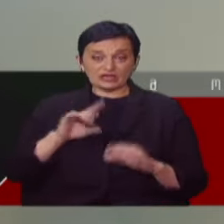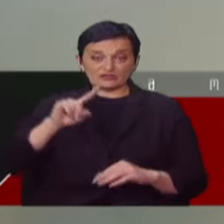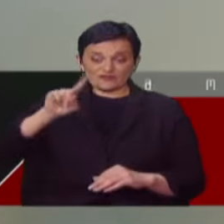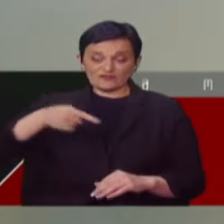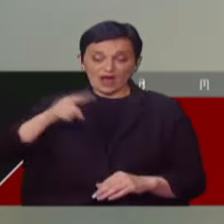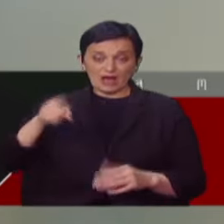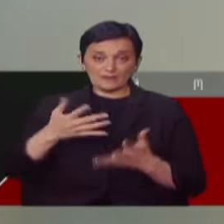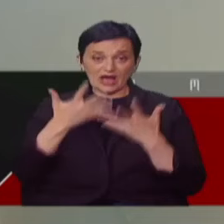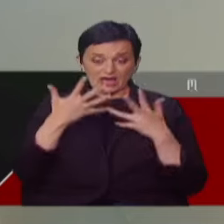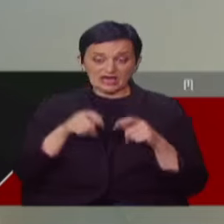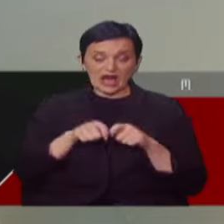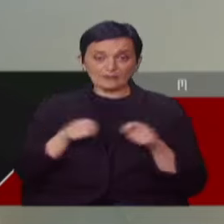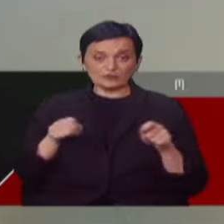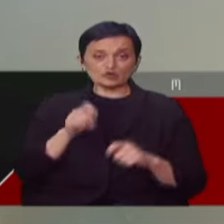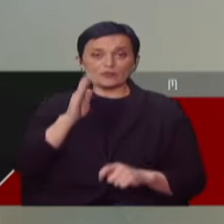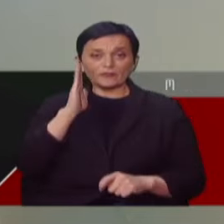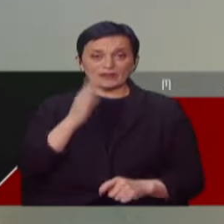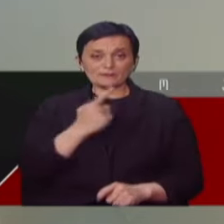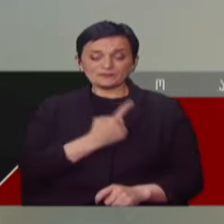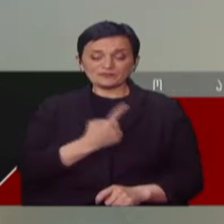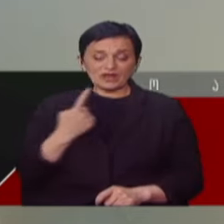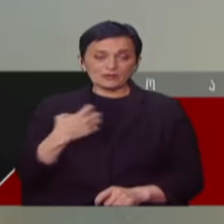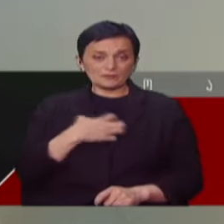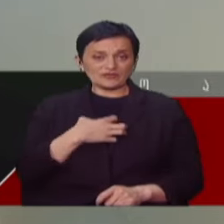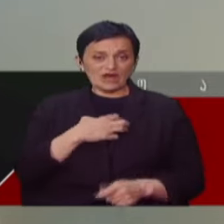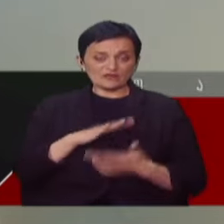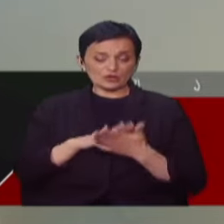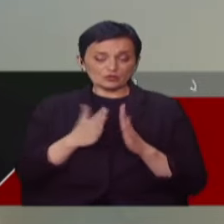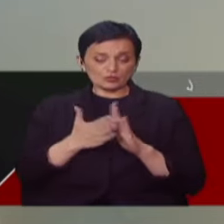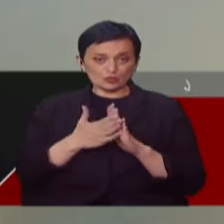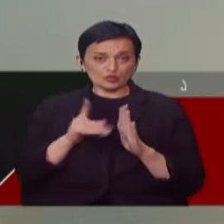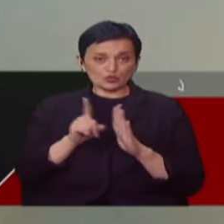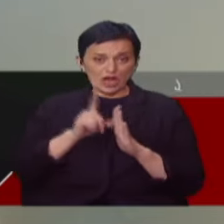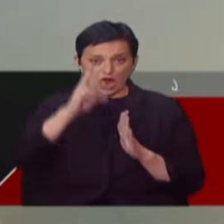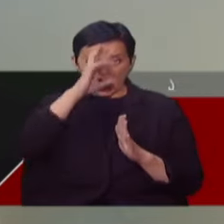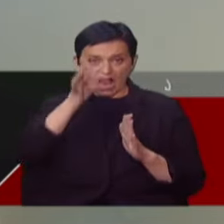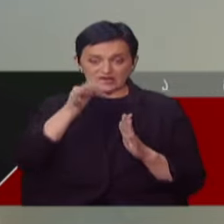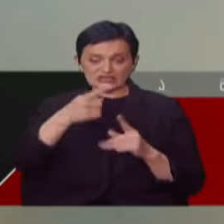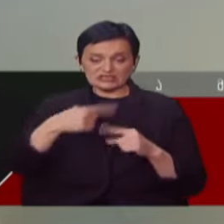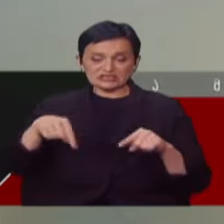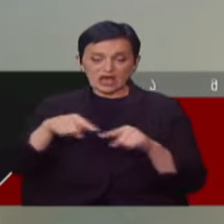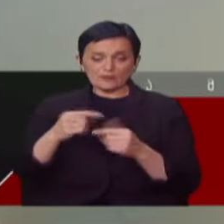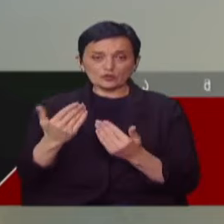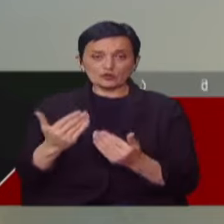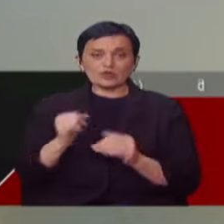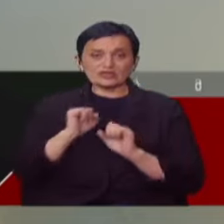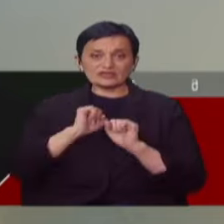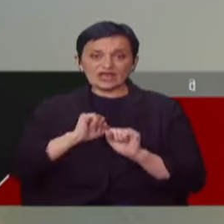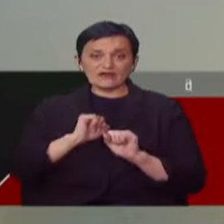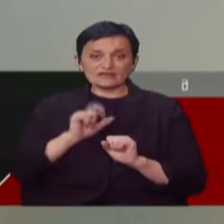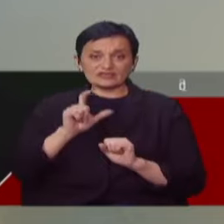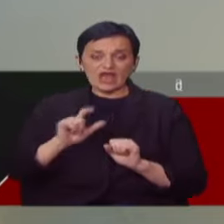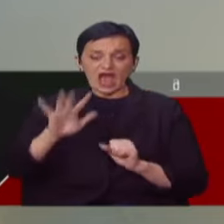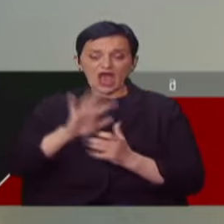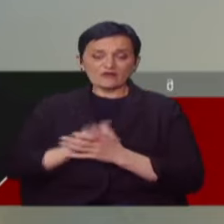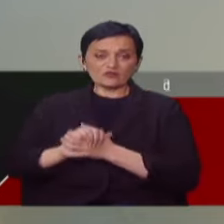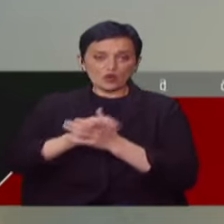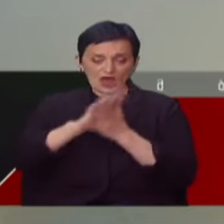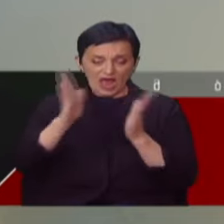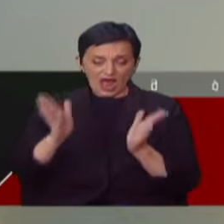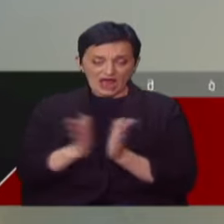და გამჭირვალეობა იქნება ერთ-ერთი მთავარი პირობა მათ შორის არასამთავრობო სექტორისთვის, რომ დაიცვან ამ ევროკავშირის